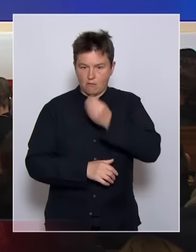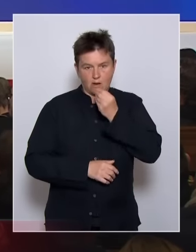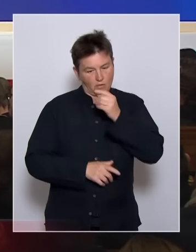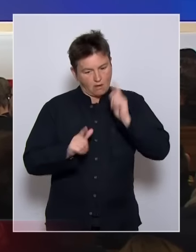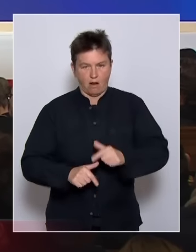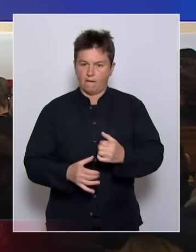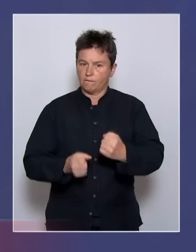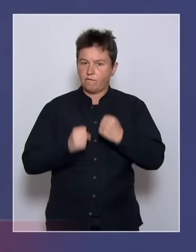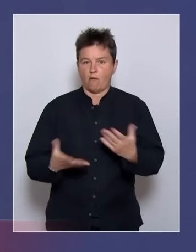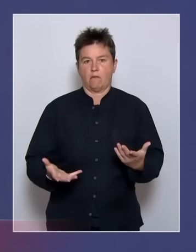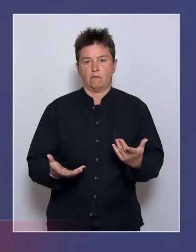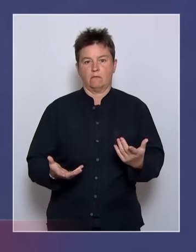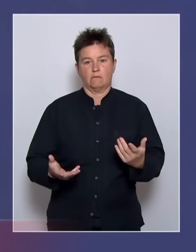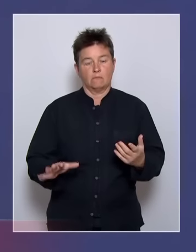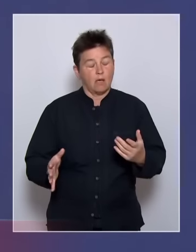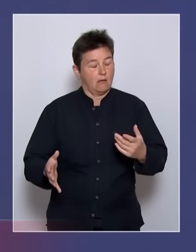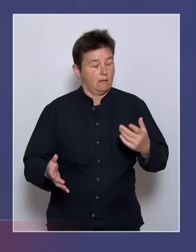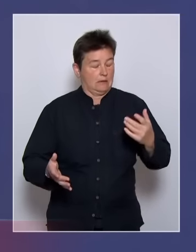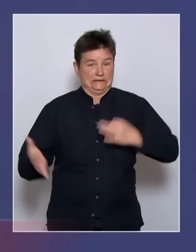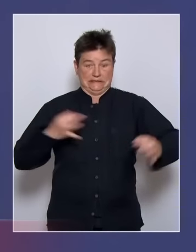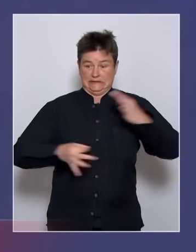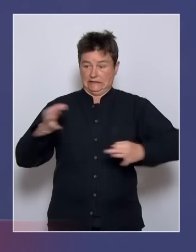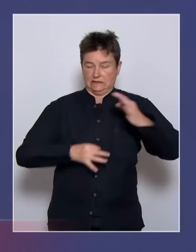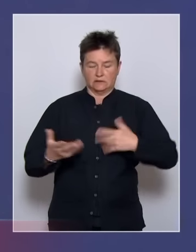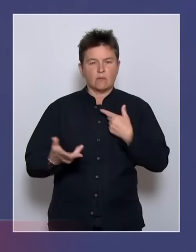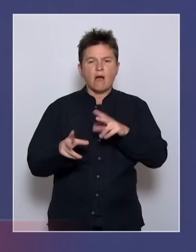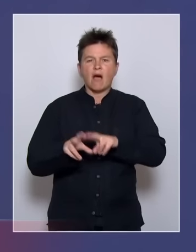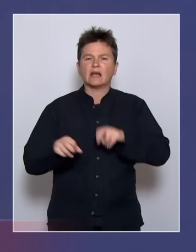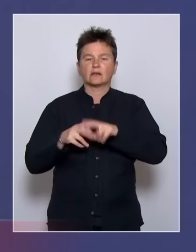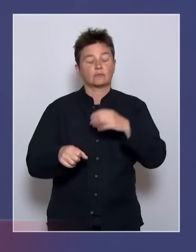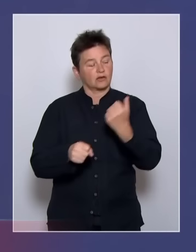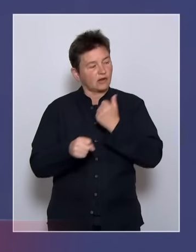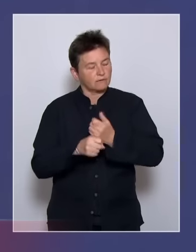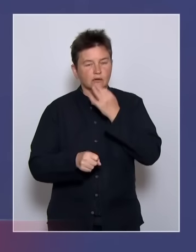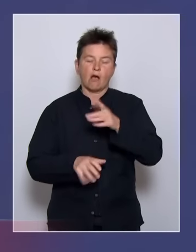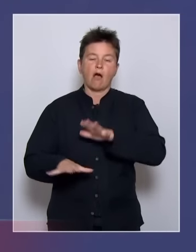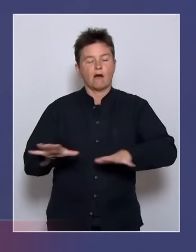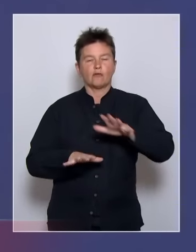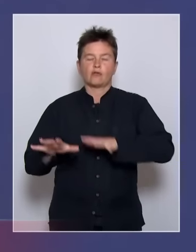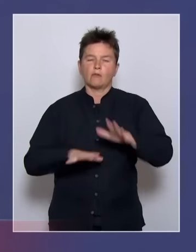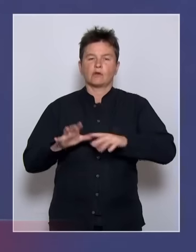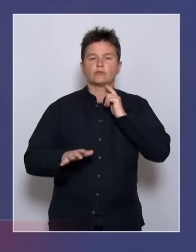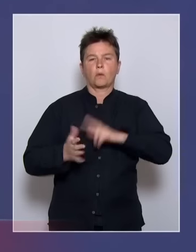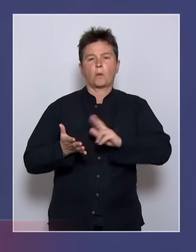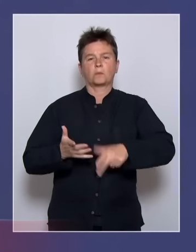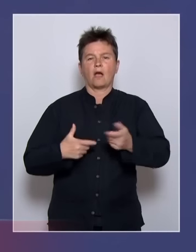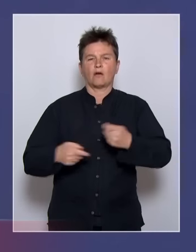Et il est insensé, quand j'entends tellement de collègues, que l'agriculture soit à chaque fois la variate d'ajustement des contrats commerciaux.